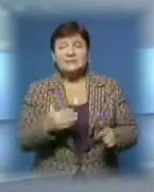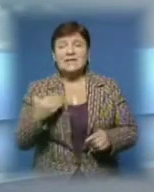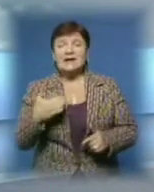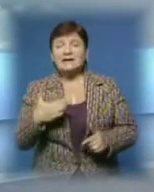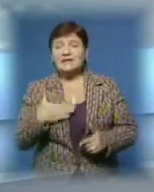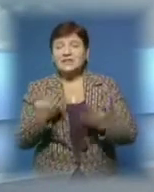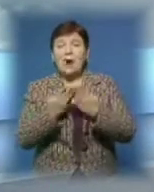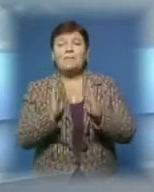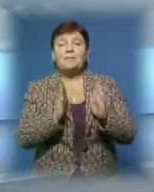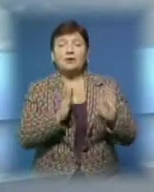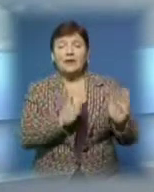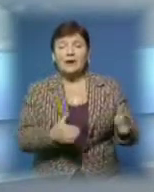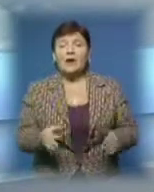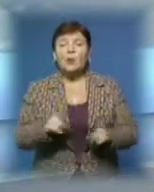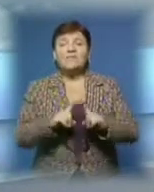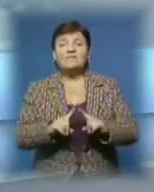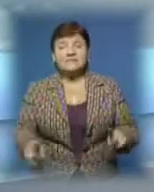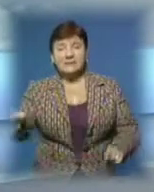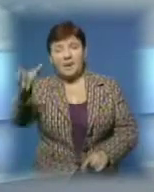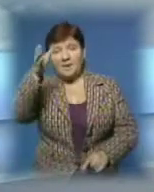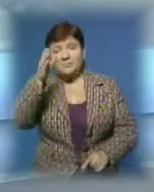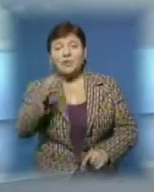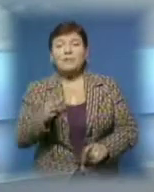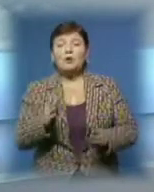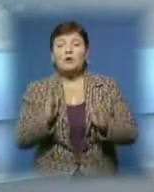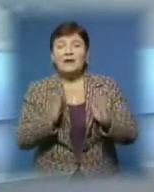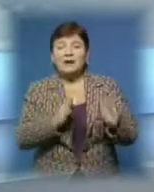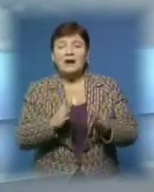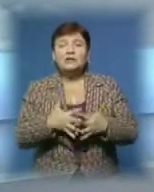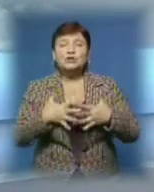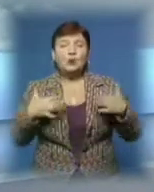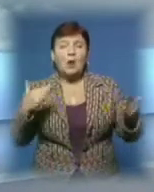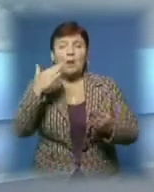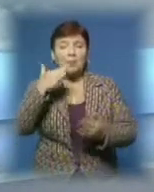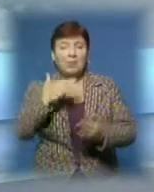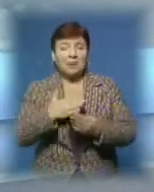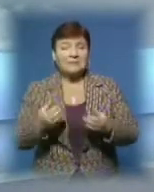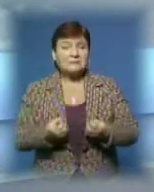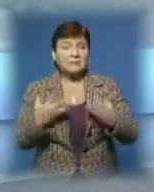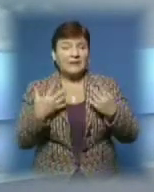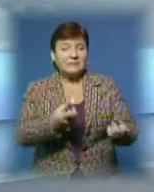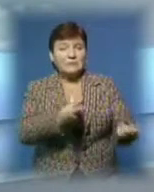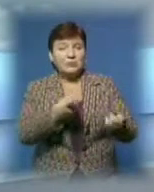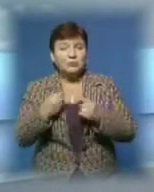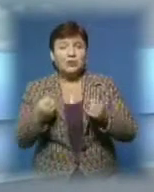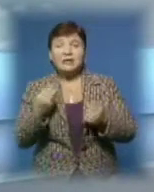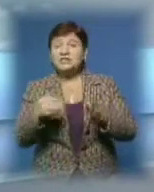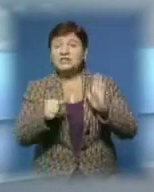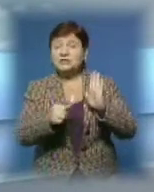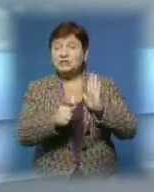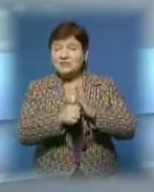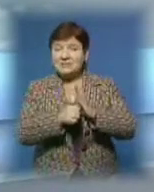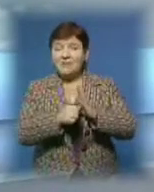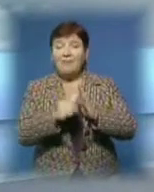краю. Закарпатська обласна універсальна наукова бібліотека запланувала широку програму святкувань, до якої залучить іще 6 бібліотечних